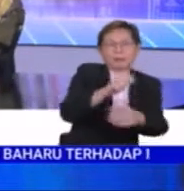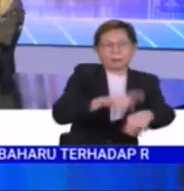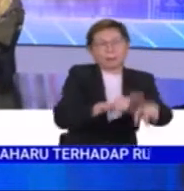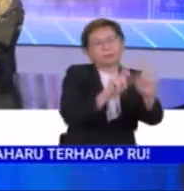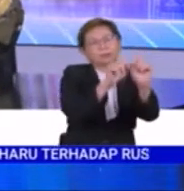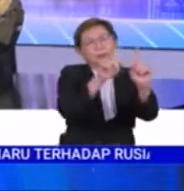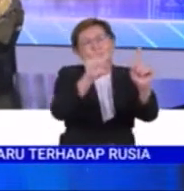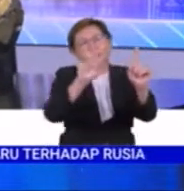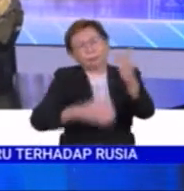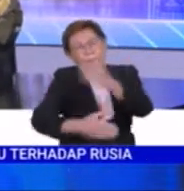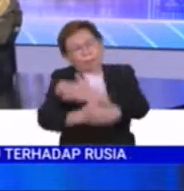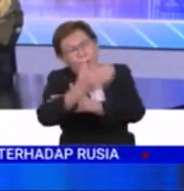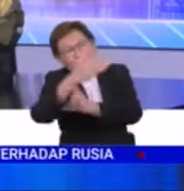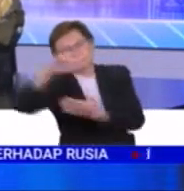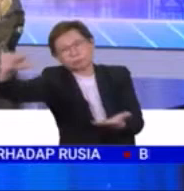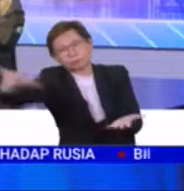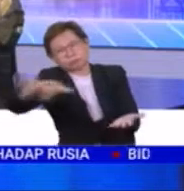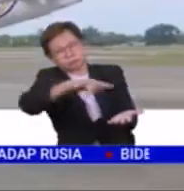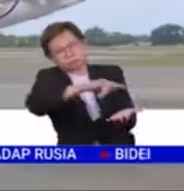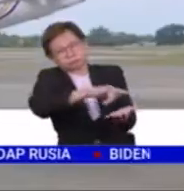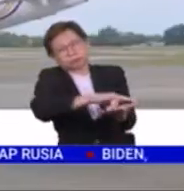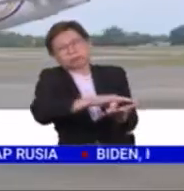1140 pagi